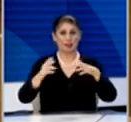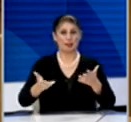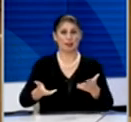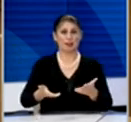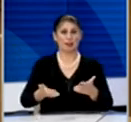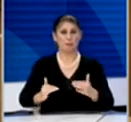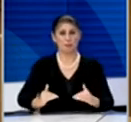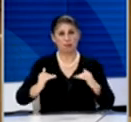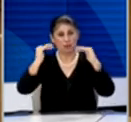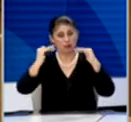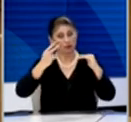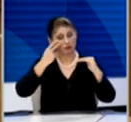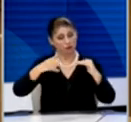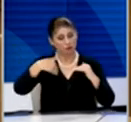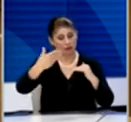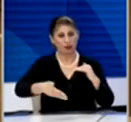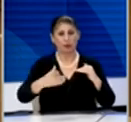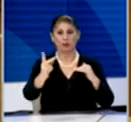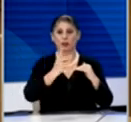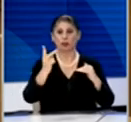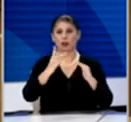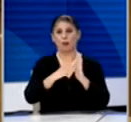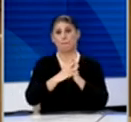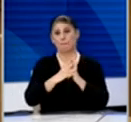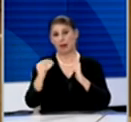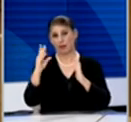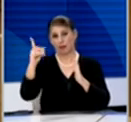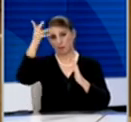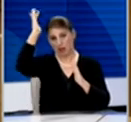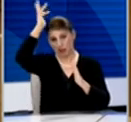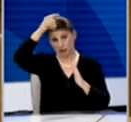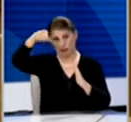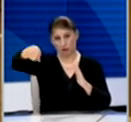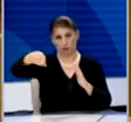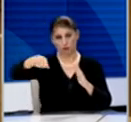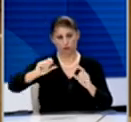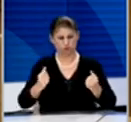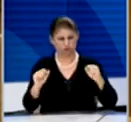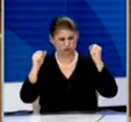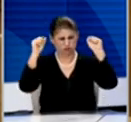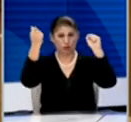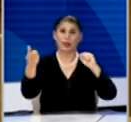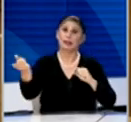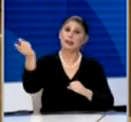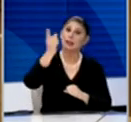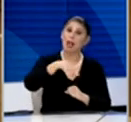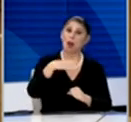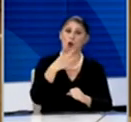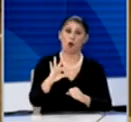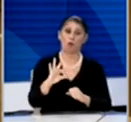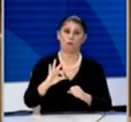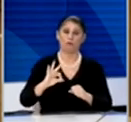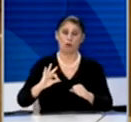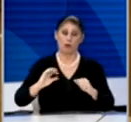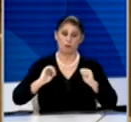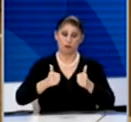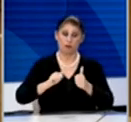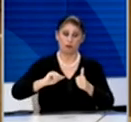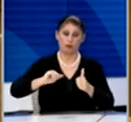δούμε μετά η κοινωνία παράδειγμα σας λέω του εύρο έχει ξεσηκωθεί για ένα ακόμη λόγο με την πρωτοβουλία του γραφείου